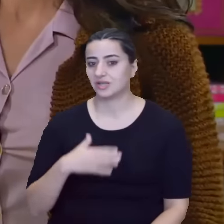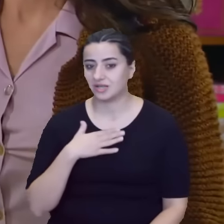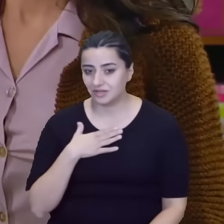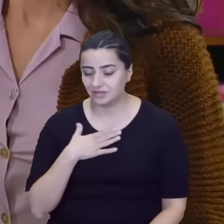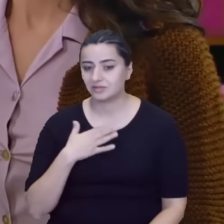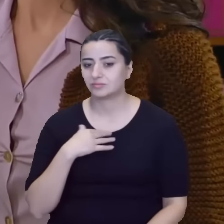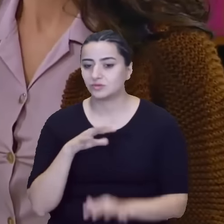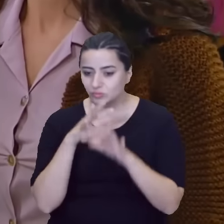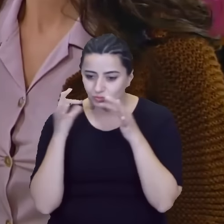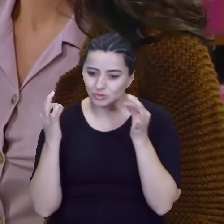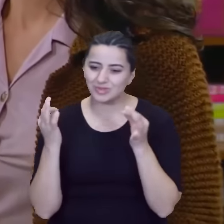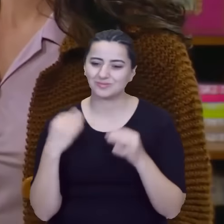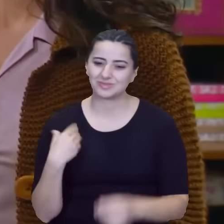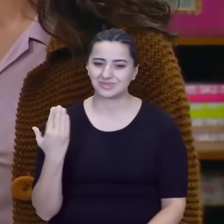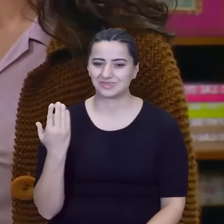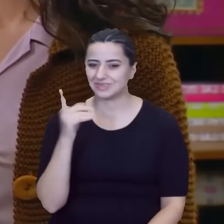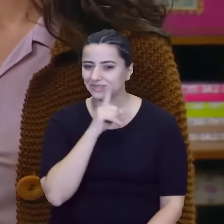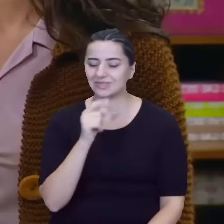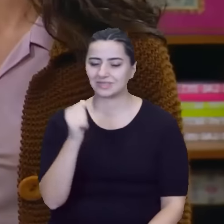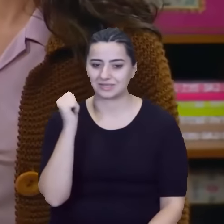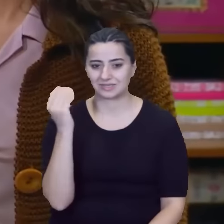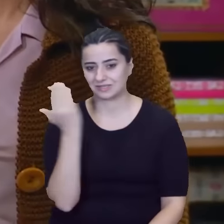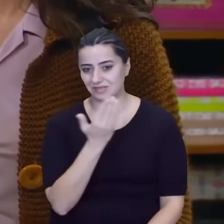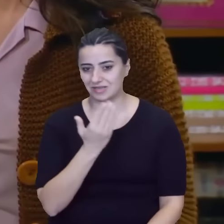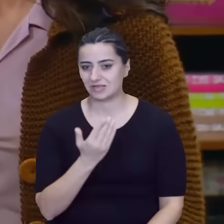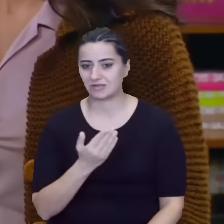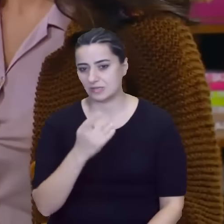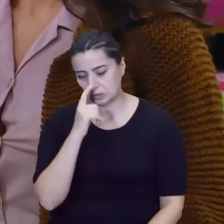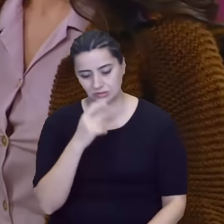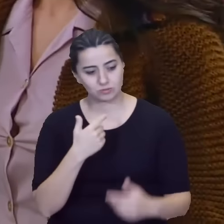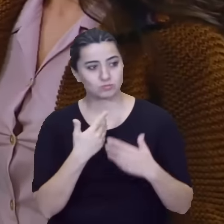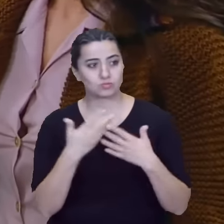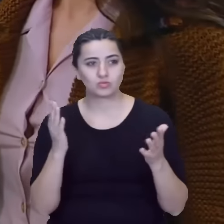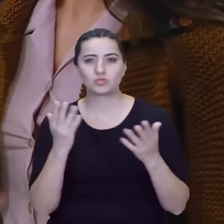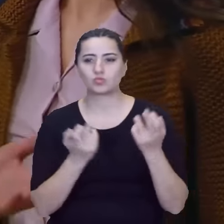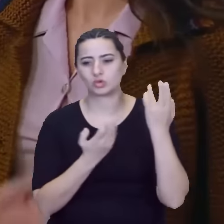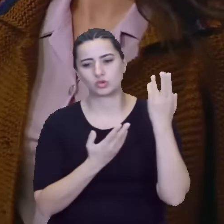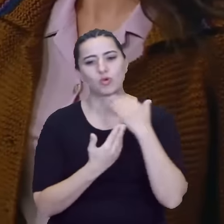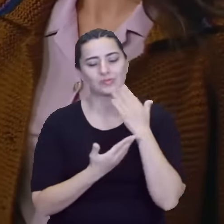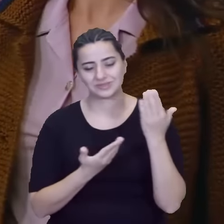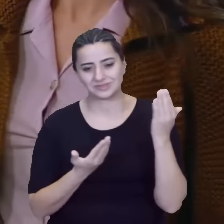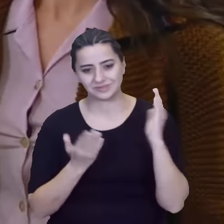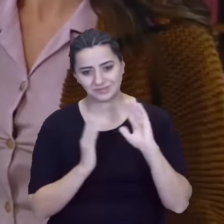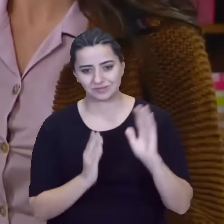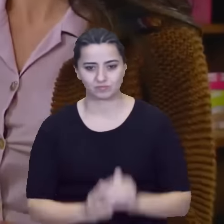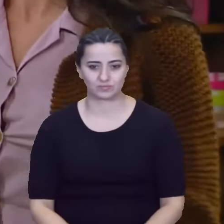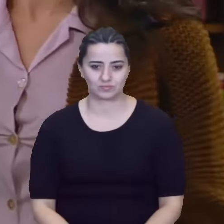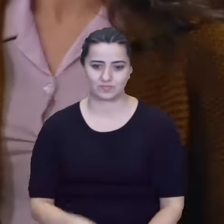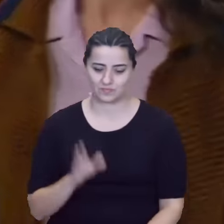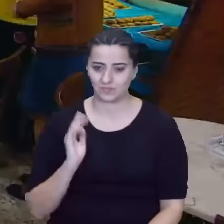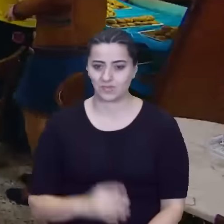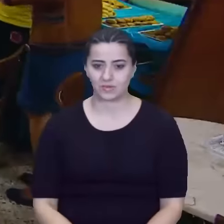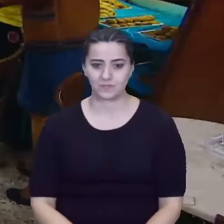Efendim, bize müsaade, biz İngiltere'ye dönelim. Değil mi kraliçem? Koca ülkeyi boş bıraktık vallahi.